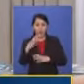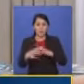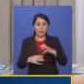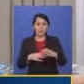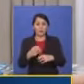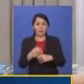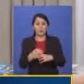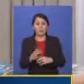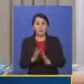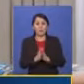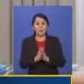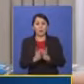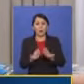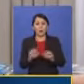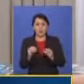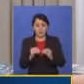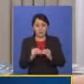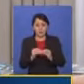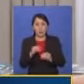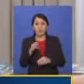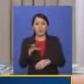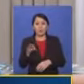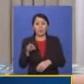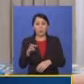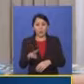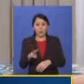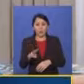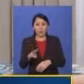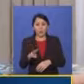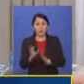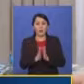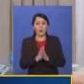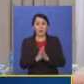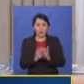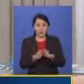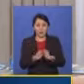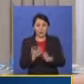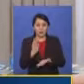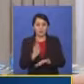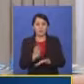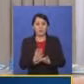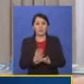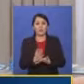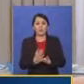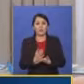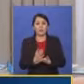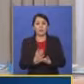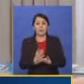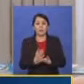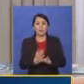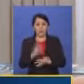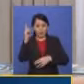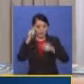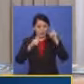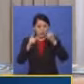халықаралық Абай клубы шығарған 10 томдық Абай Құнанбай кітап түсті. Және Абай шығармаларының